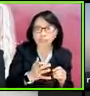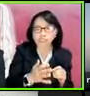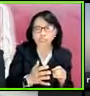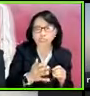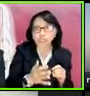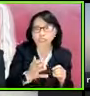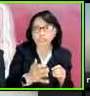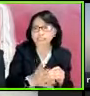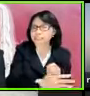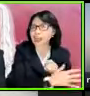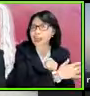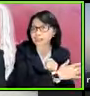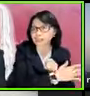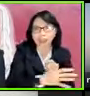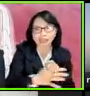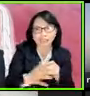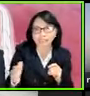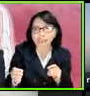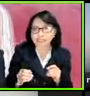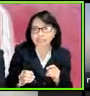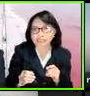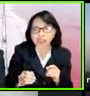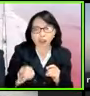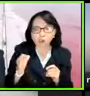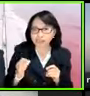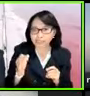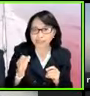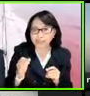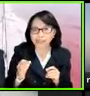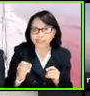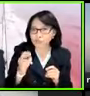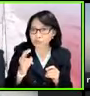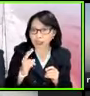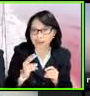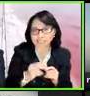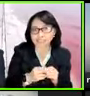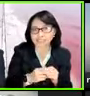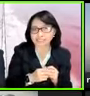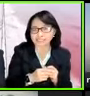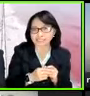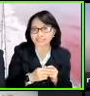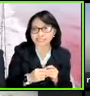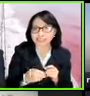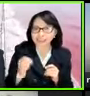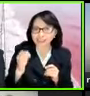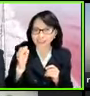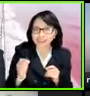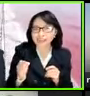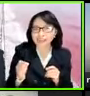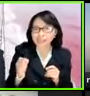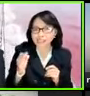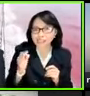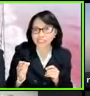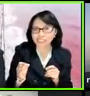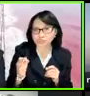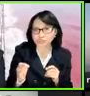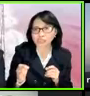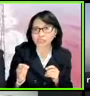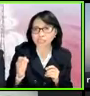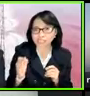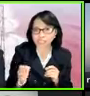dihadapi didunia ini tidak ada artinya oleh tanah dua alasan ini karena